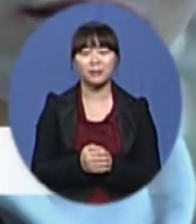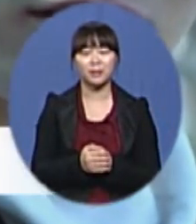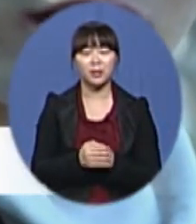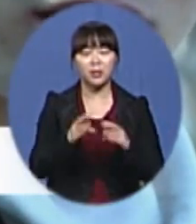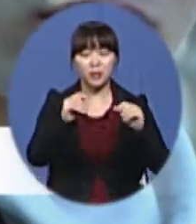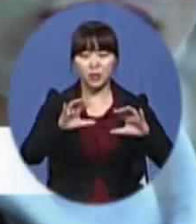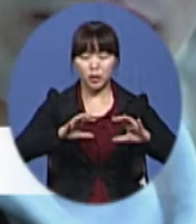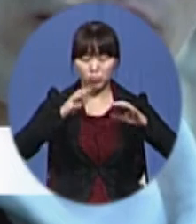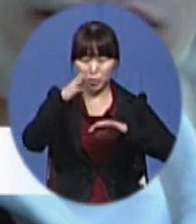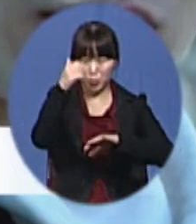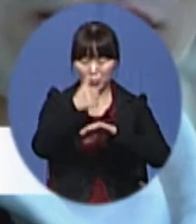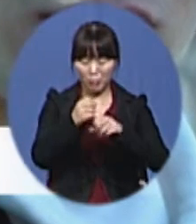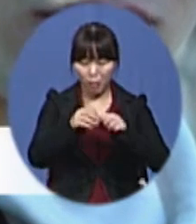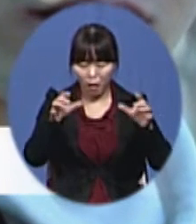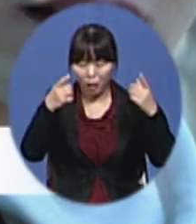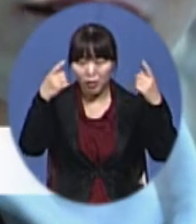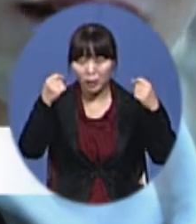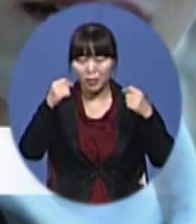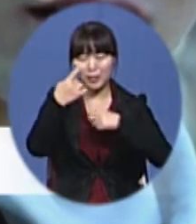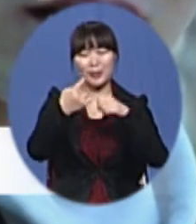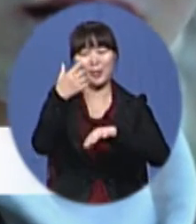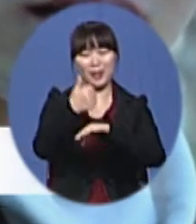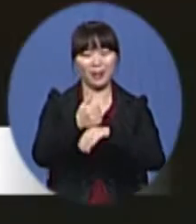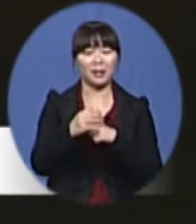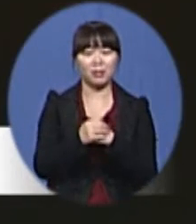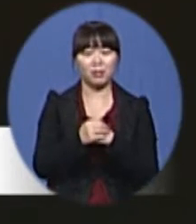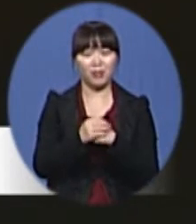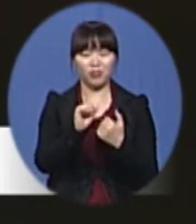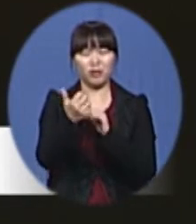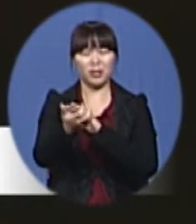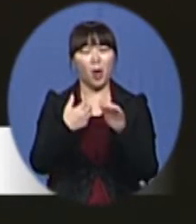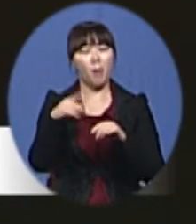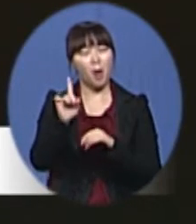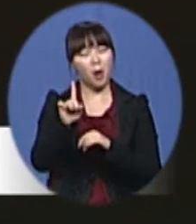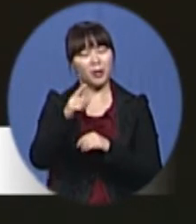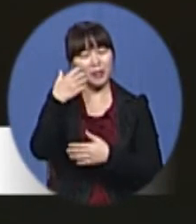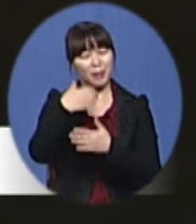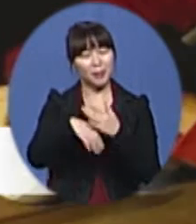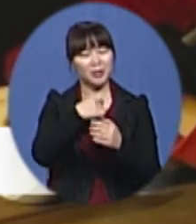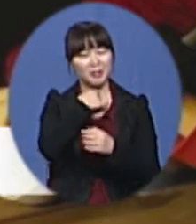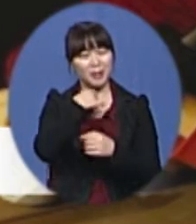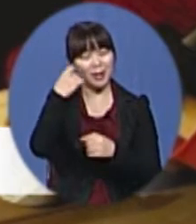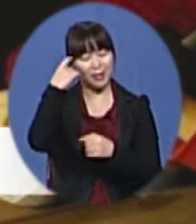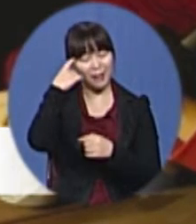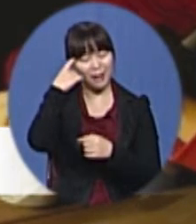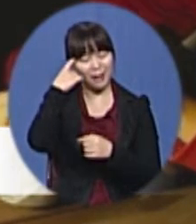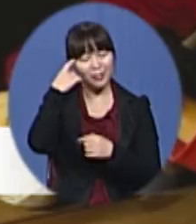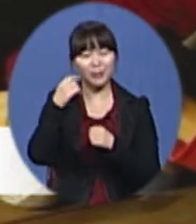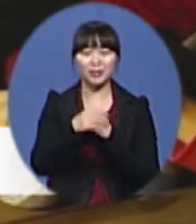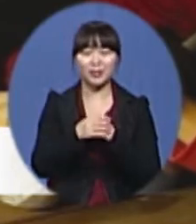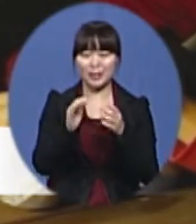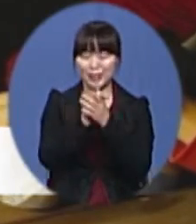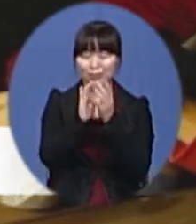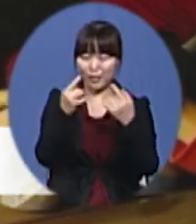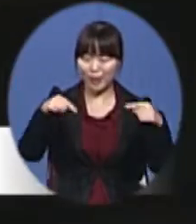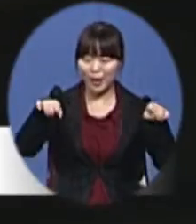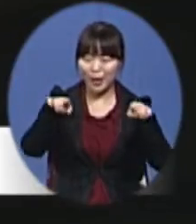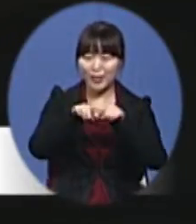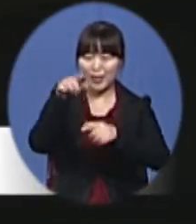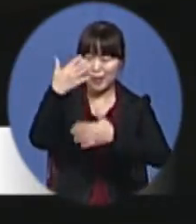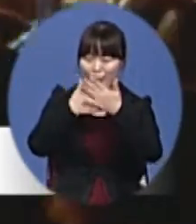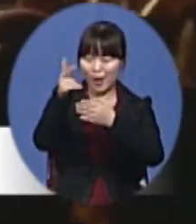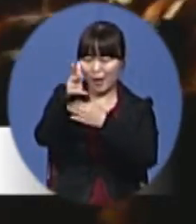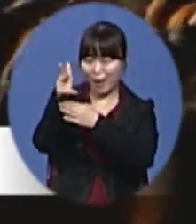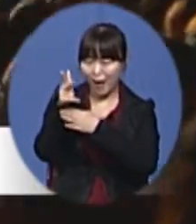지구 종말론으로 떠들썩한 연말. 죽기 전에 뭐라도 남겨보자라는 일념으로 친구와 함께